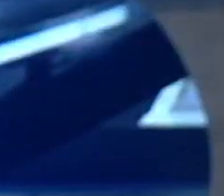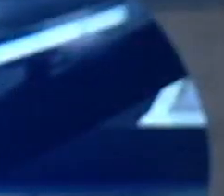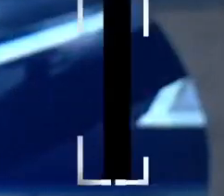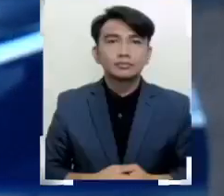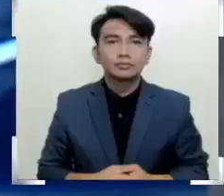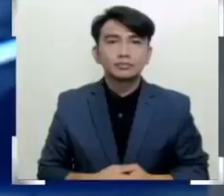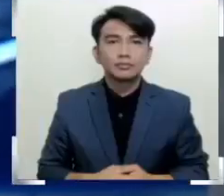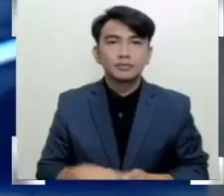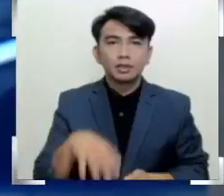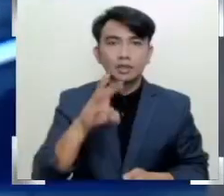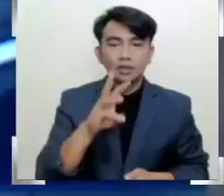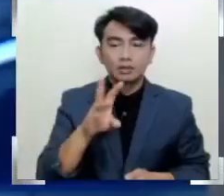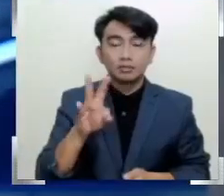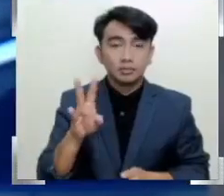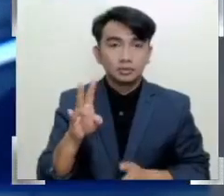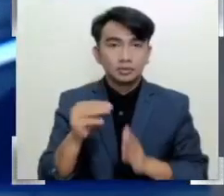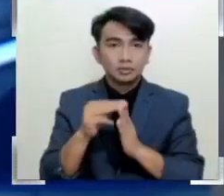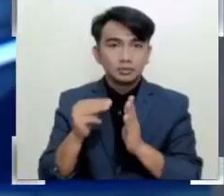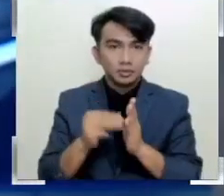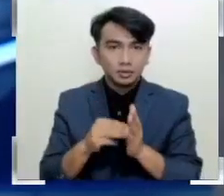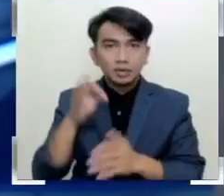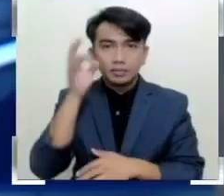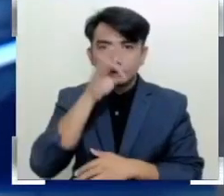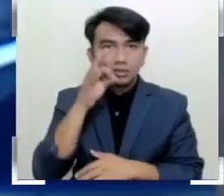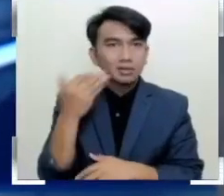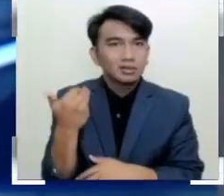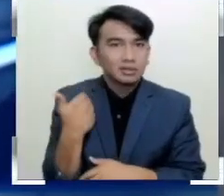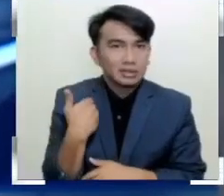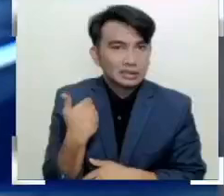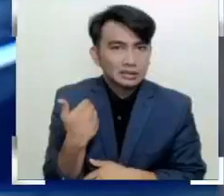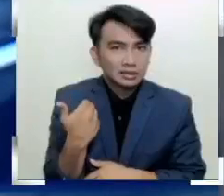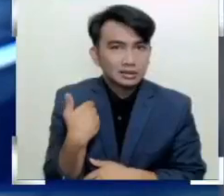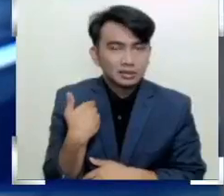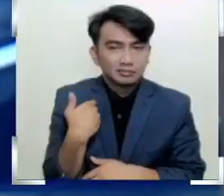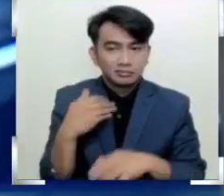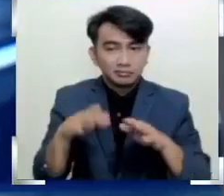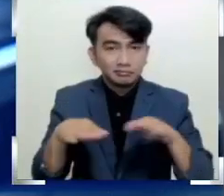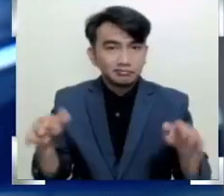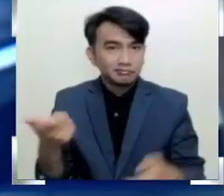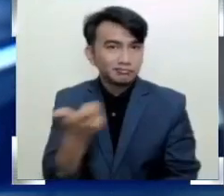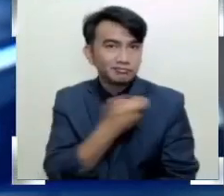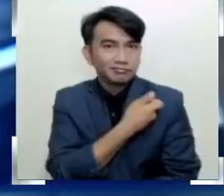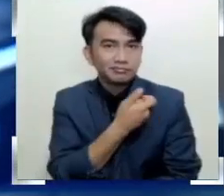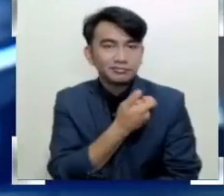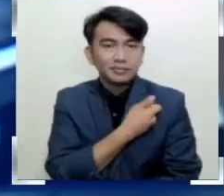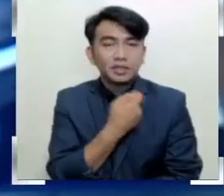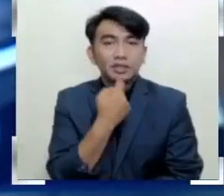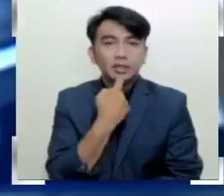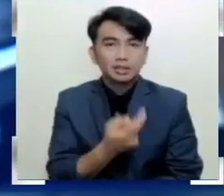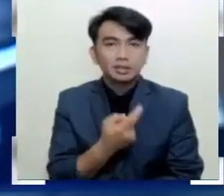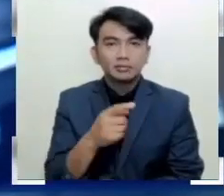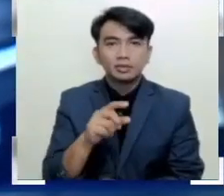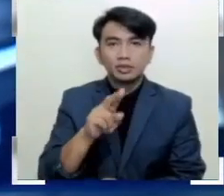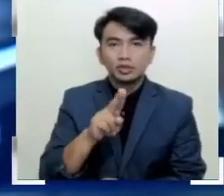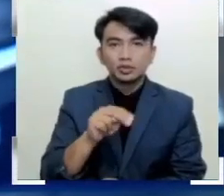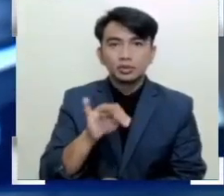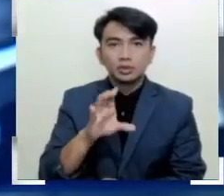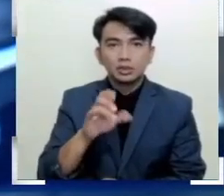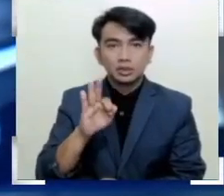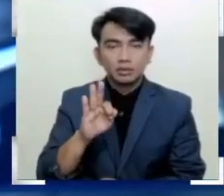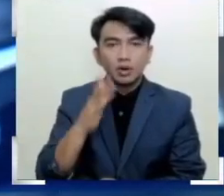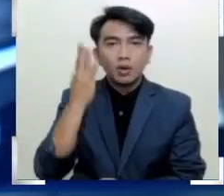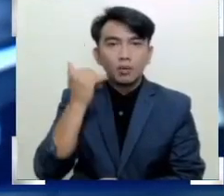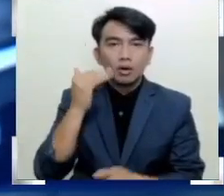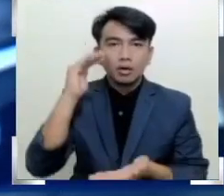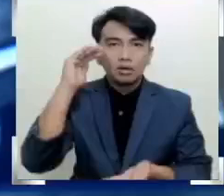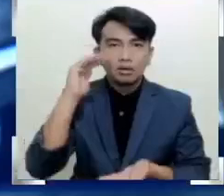67 milyong kabataan ang hindi nakapagpabakuna mula 2019 hanggang 2021 batay sa datos ng UNICEF. Bumaba kasi ang kumpiyansa sa